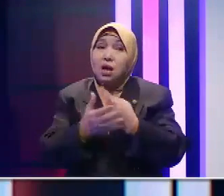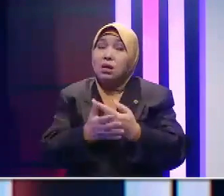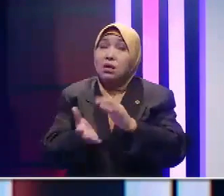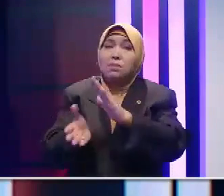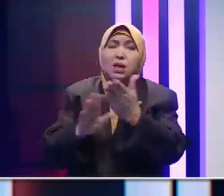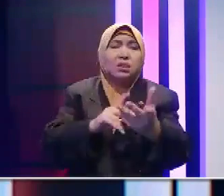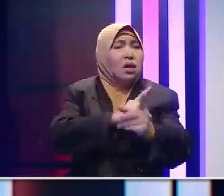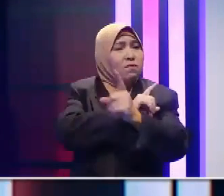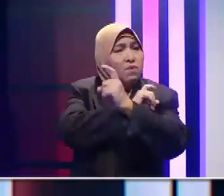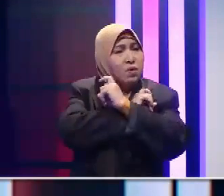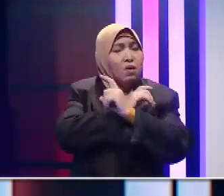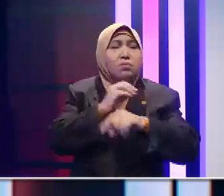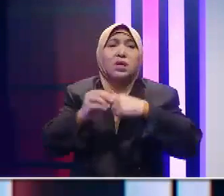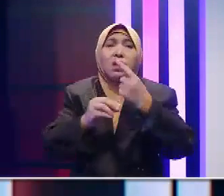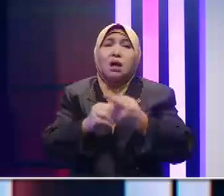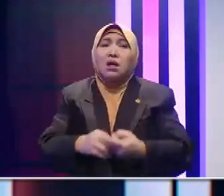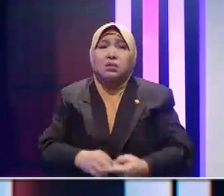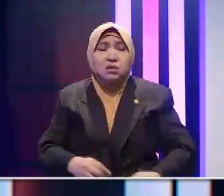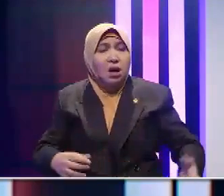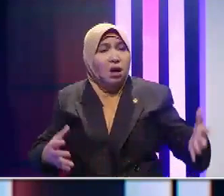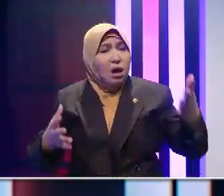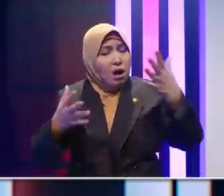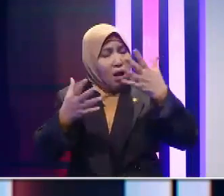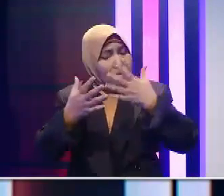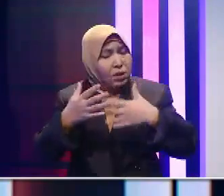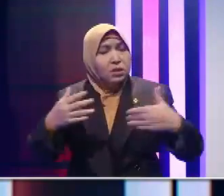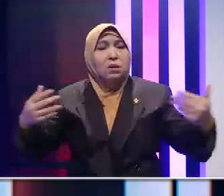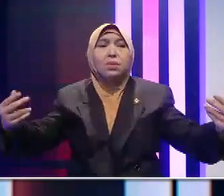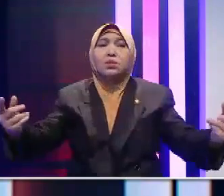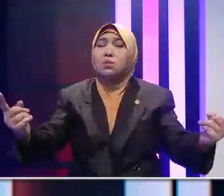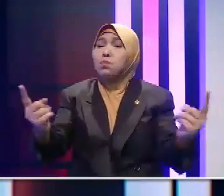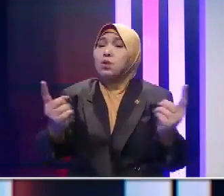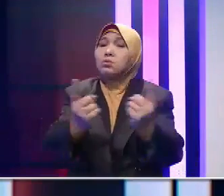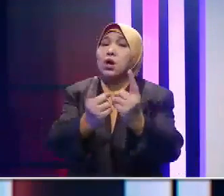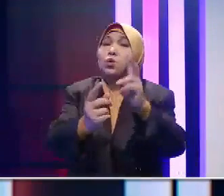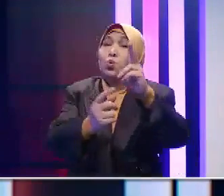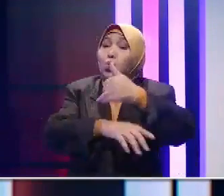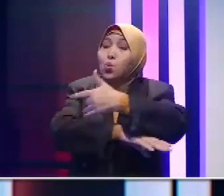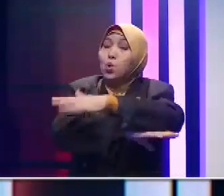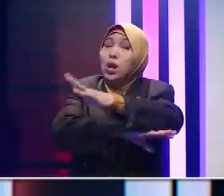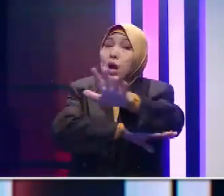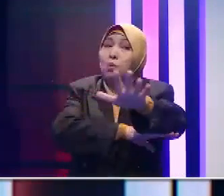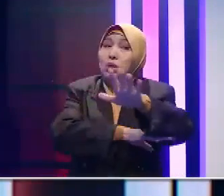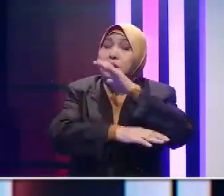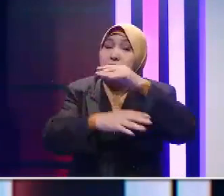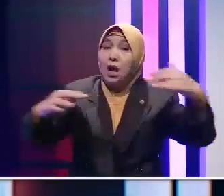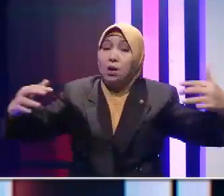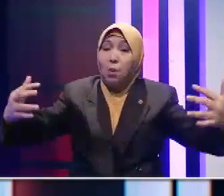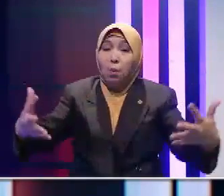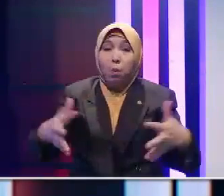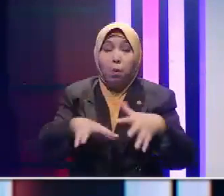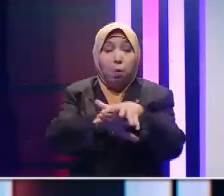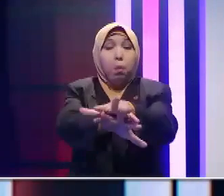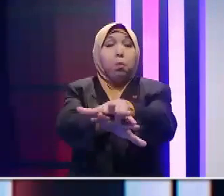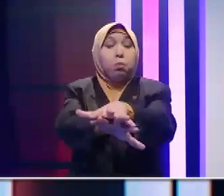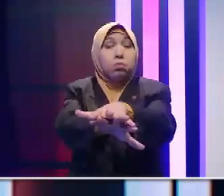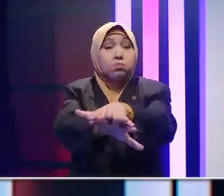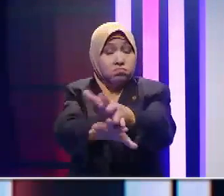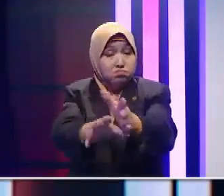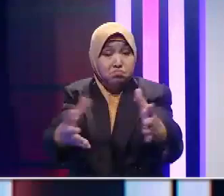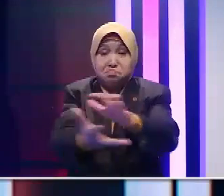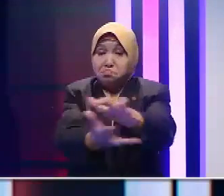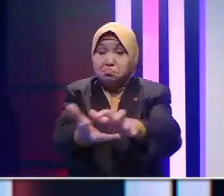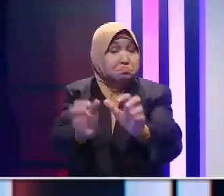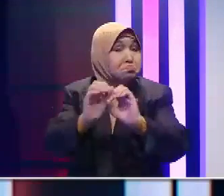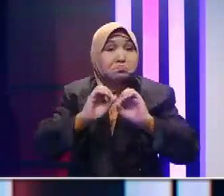kematian Fir'aun, tentang Marajal Bahrain Yaltaqiyan, tentang bertemunya dua laut tetapi mereka tak bertemu dan sebagainya. Begitu juga